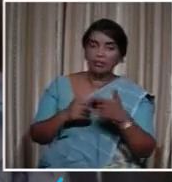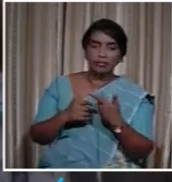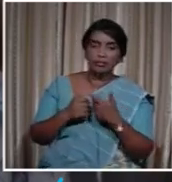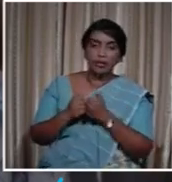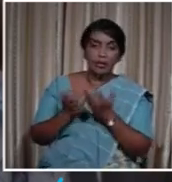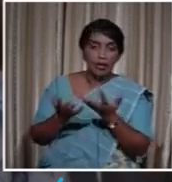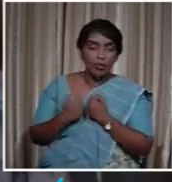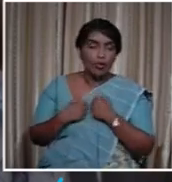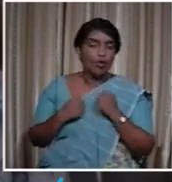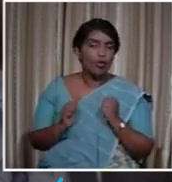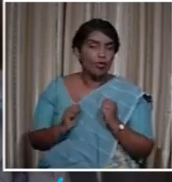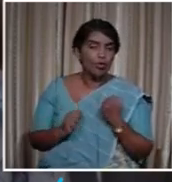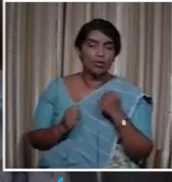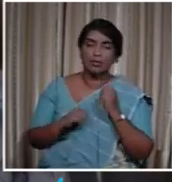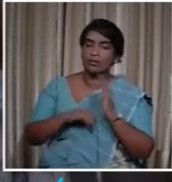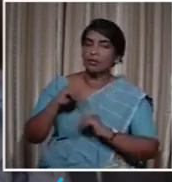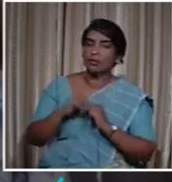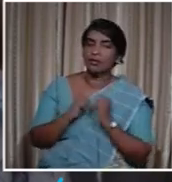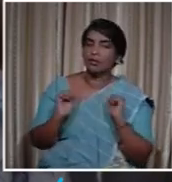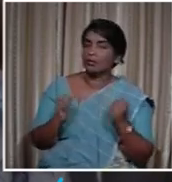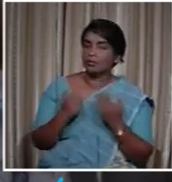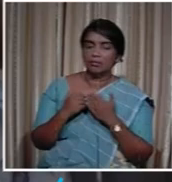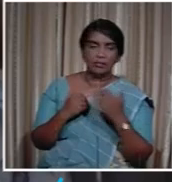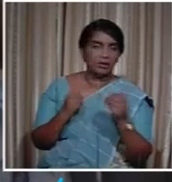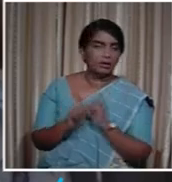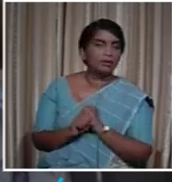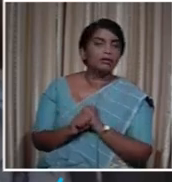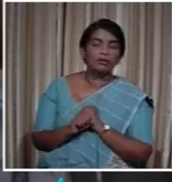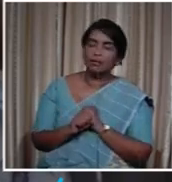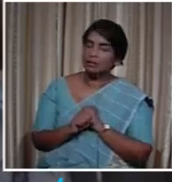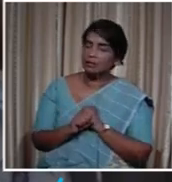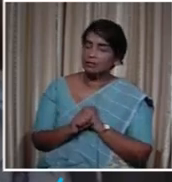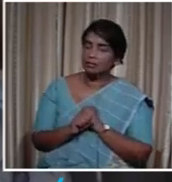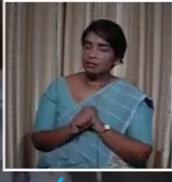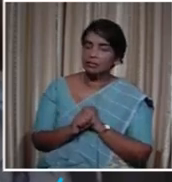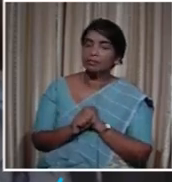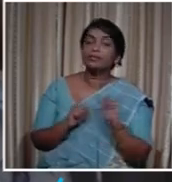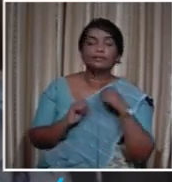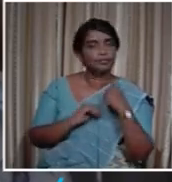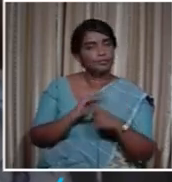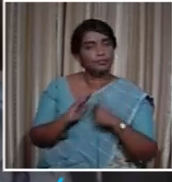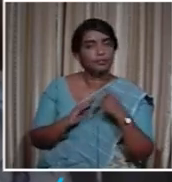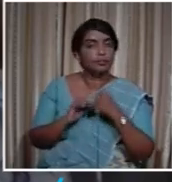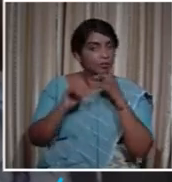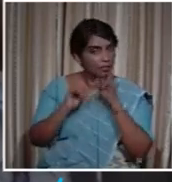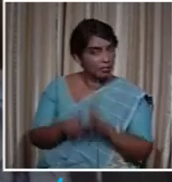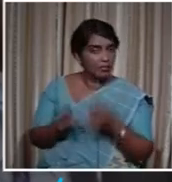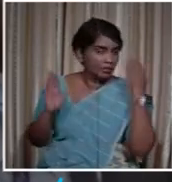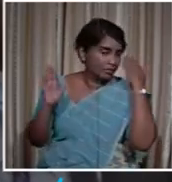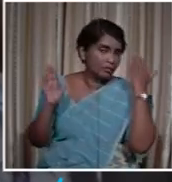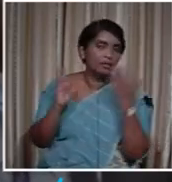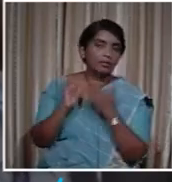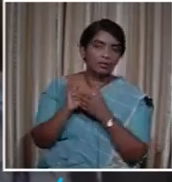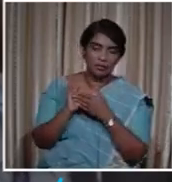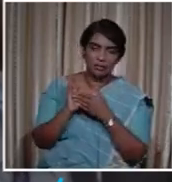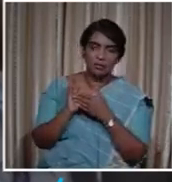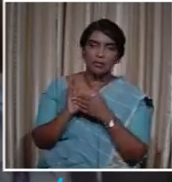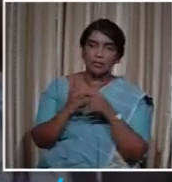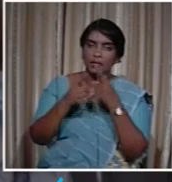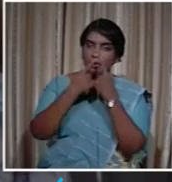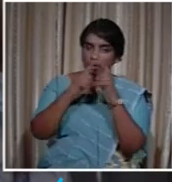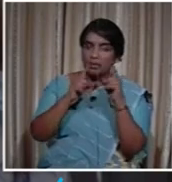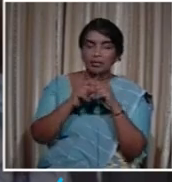மேற்கொள்ள இலங்கை இதுவரை தயாராக இல்லை. ஆகவே இலங்கையினுடைய இவ்வளவு நிலைமையான கஷ்டங்கள் துன்பங்களுக்கு